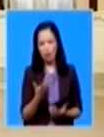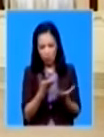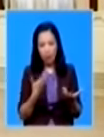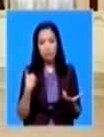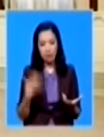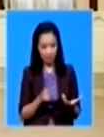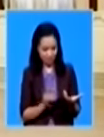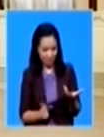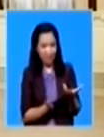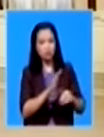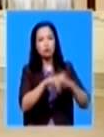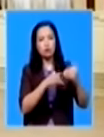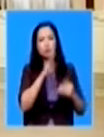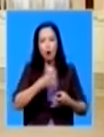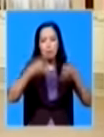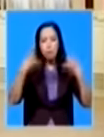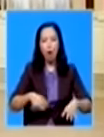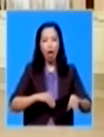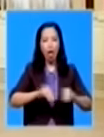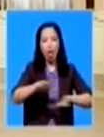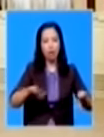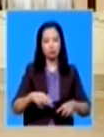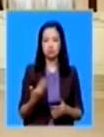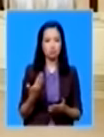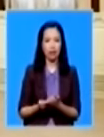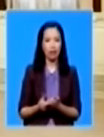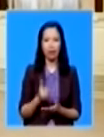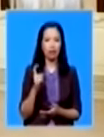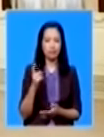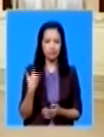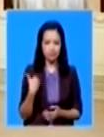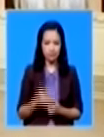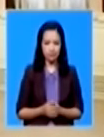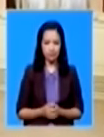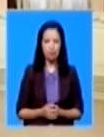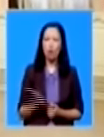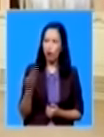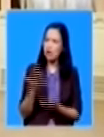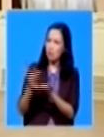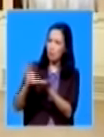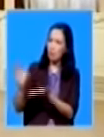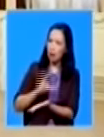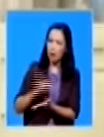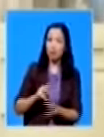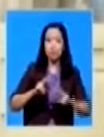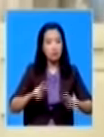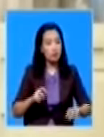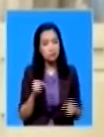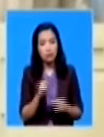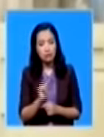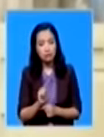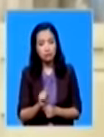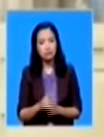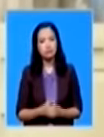ถ้าเราไปส่งเสริมเลอะเทอะไปหมดเนี่ยมันใช้เงินไม่ไหวทุกคนก็เรียกร้องว่าใช้เงินเยอะๆให้การวิจัยแล้ววิจัยอะไรอ่ะวันนี้ทุกอย่